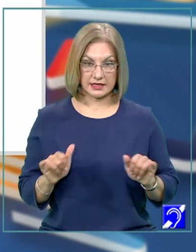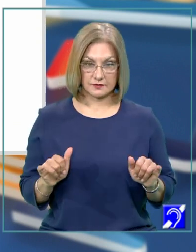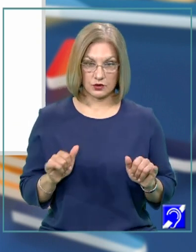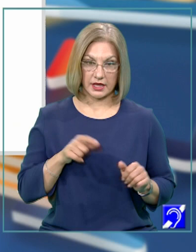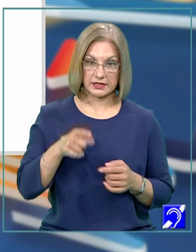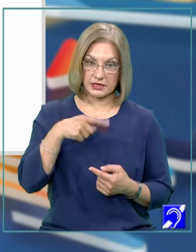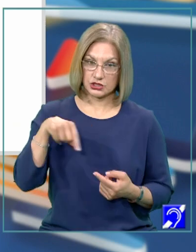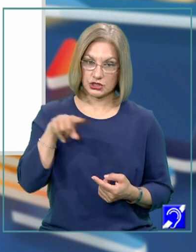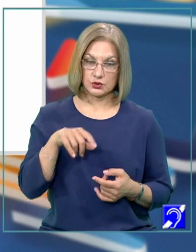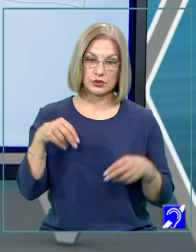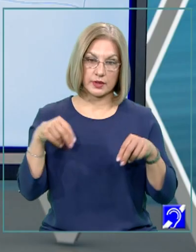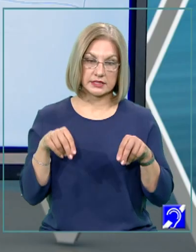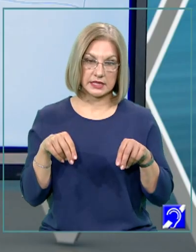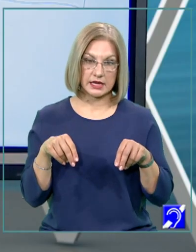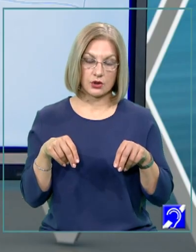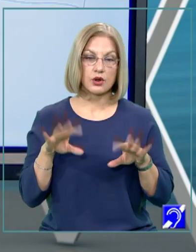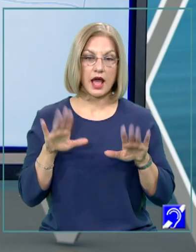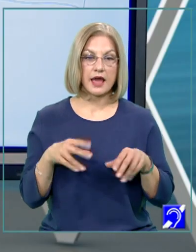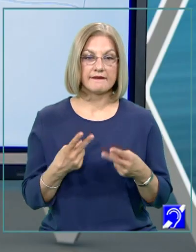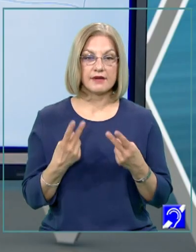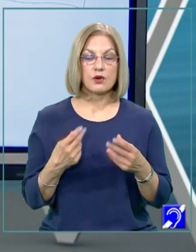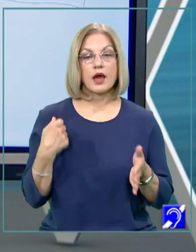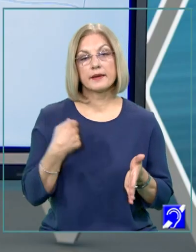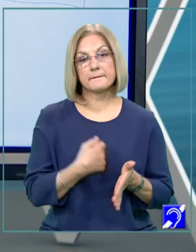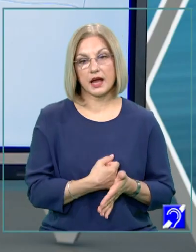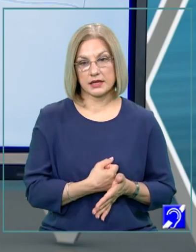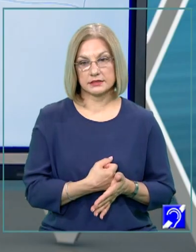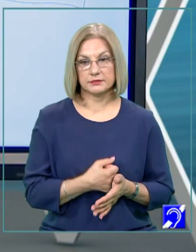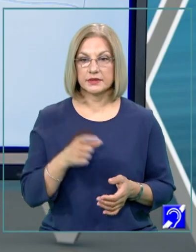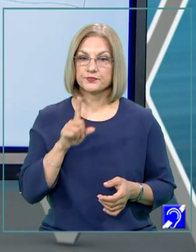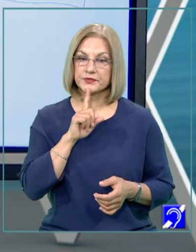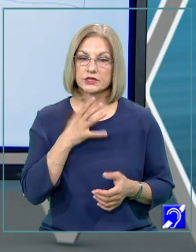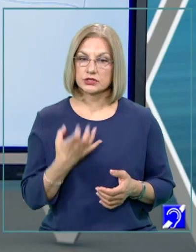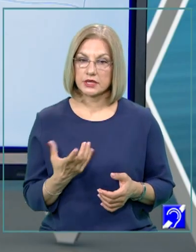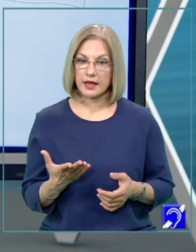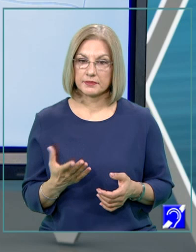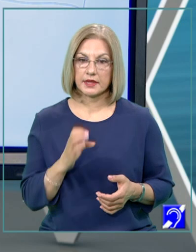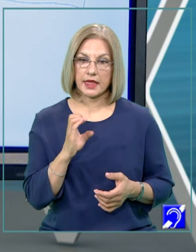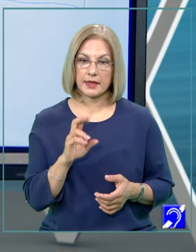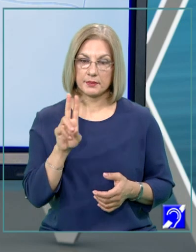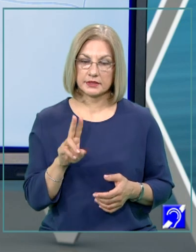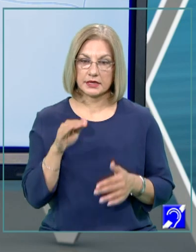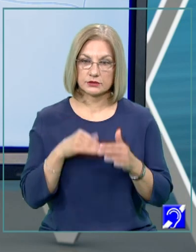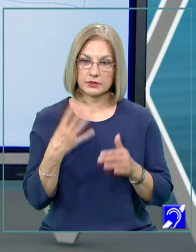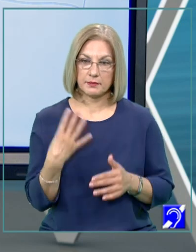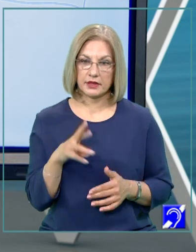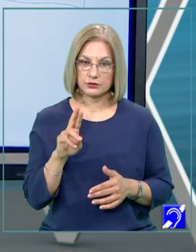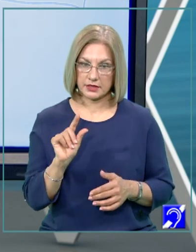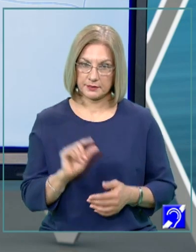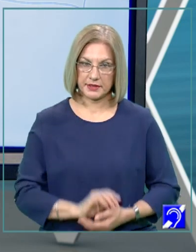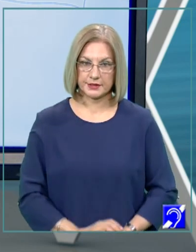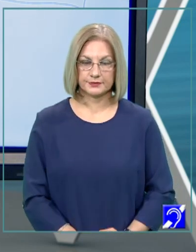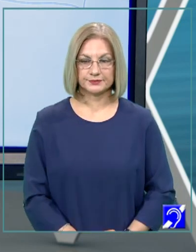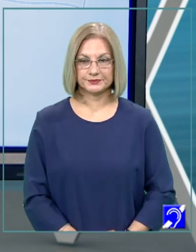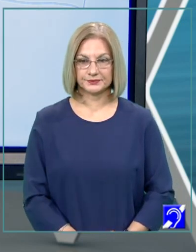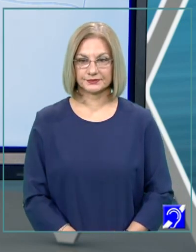în circuitul exterior are valoare maximă și anume e pătrat supra 4 L mic